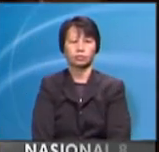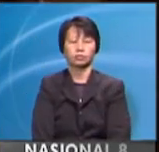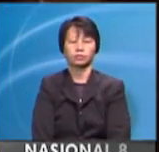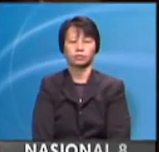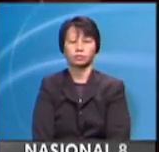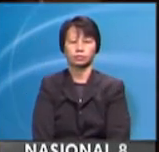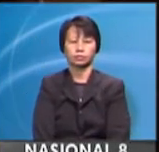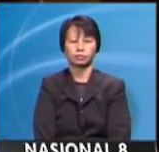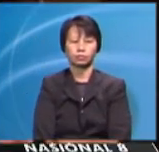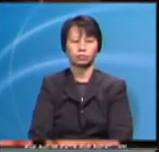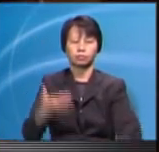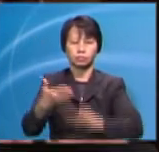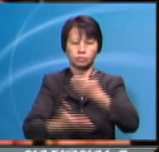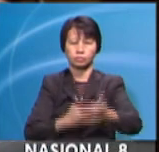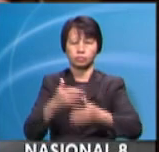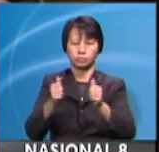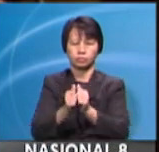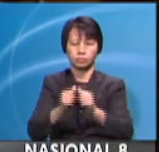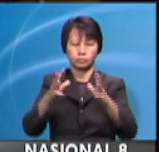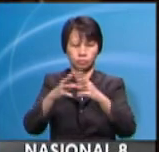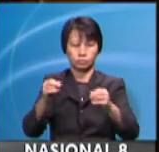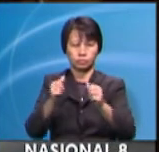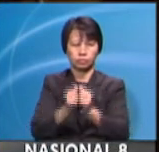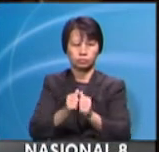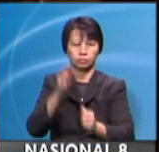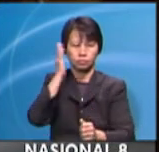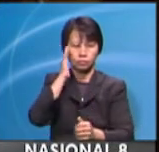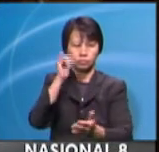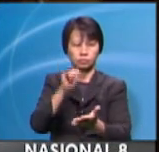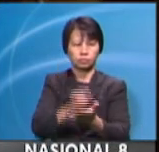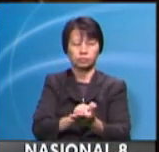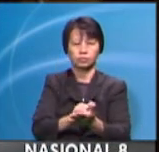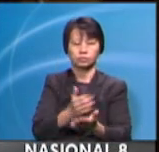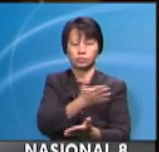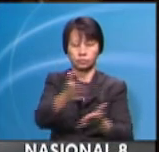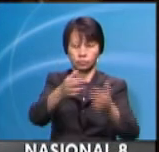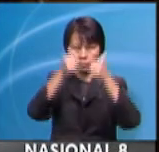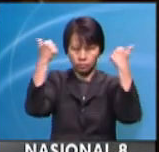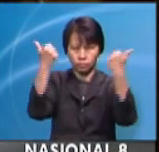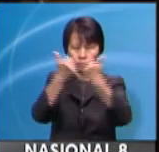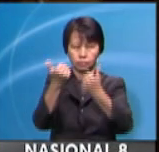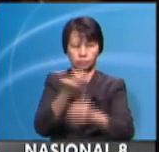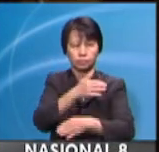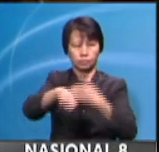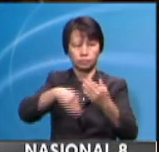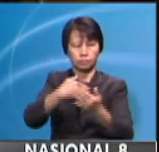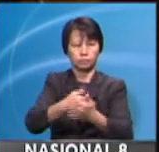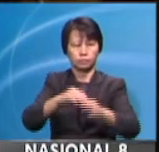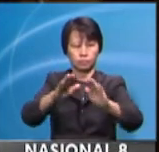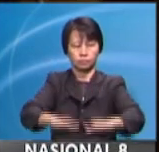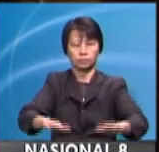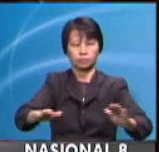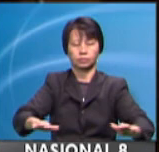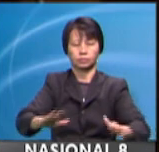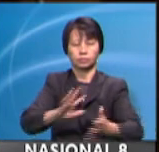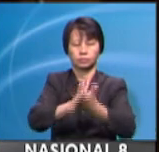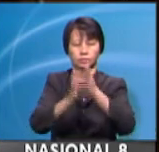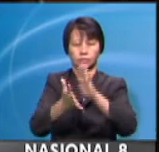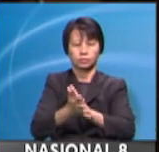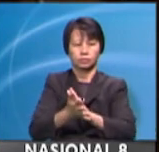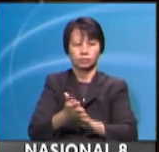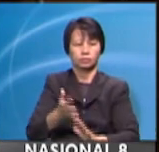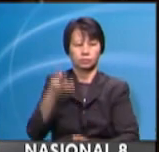growing developmental disorder and we know that a lack of proper early detection services and special education